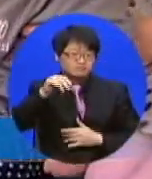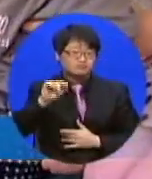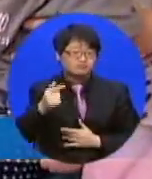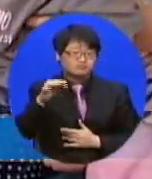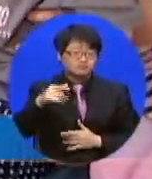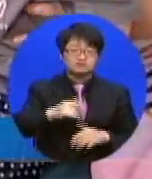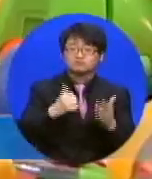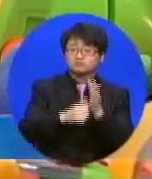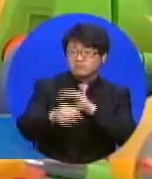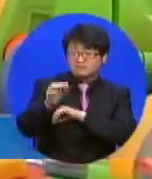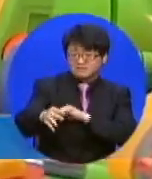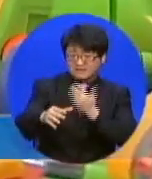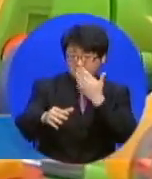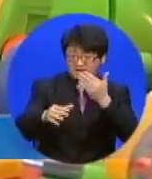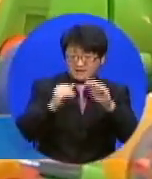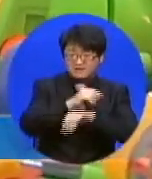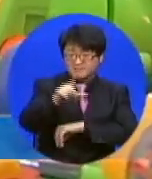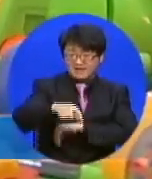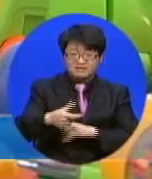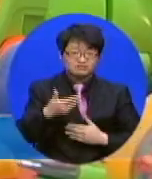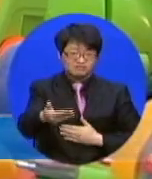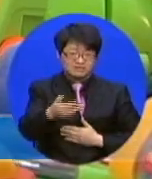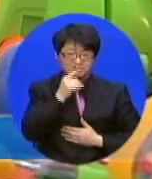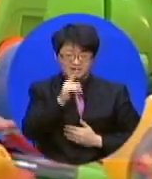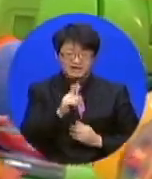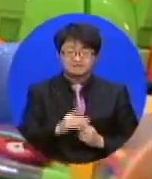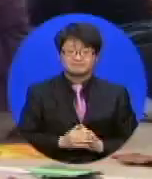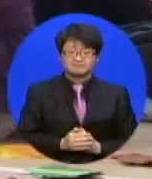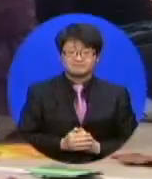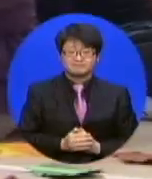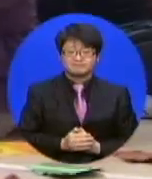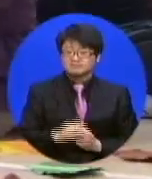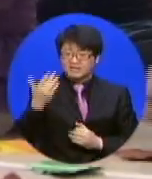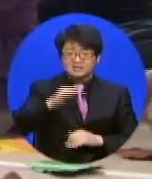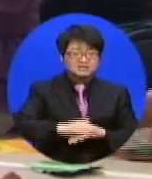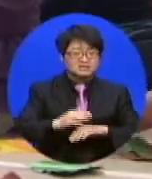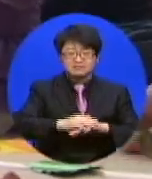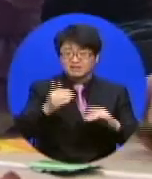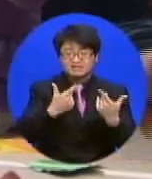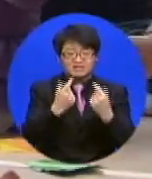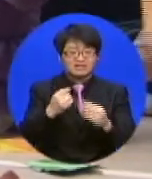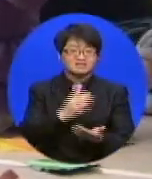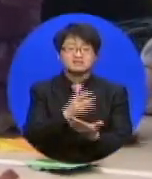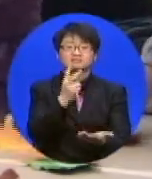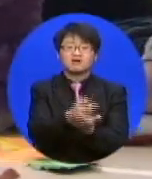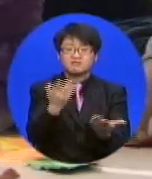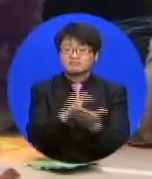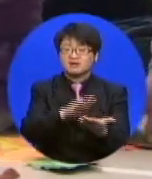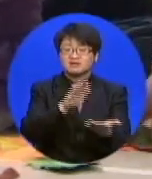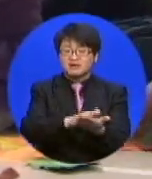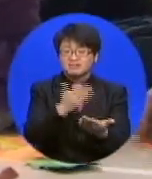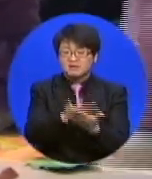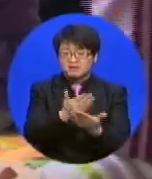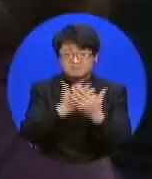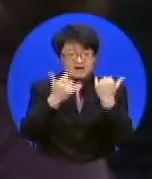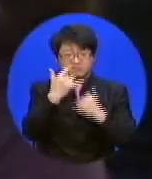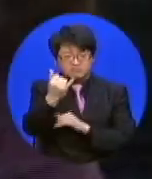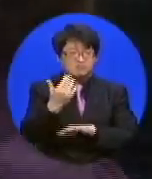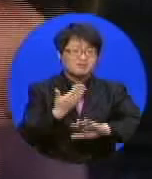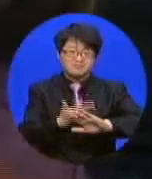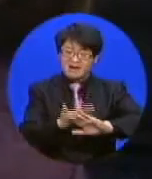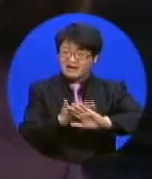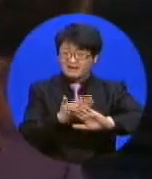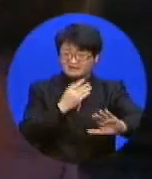필요한 물품만 구입할 수 있는 카드를 주겠다는 것입니다. 하지만 당정의 이러한 제도 개편에 많은 부모들이 반대를 하는